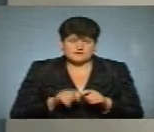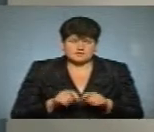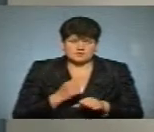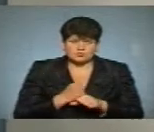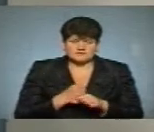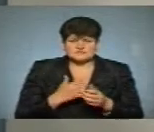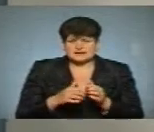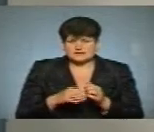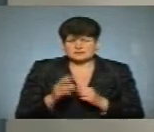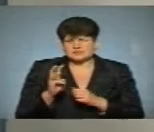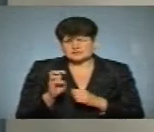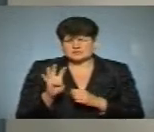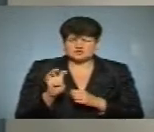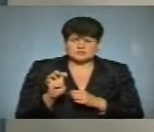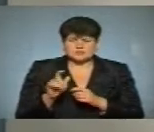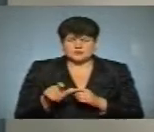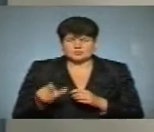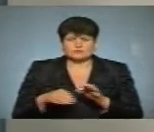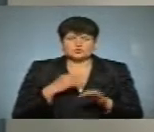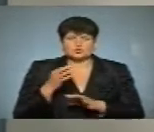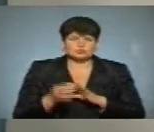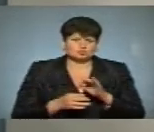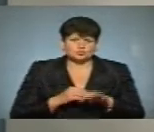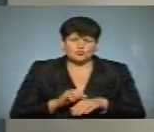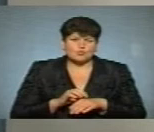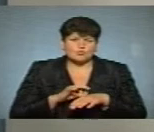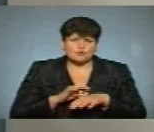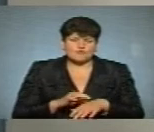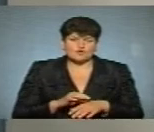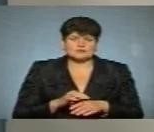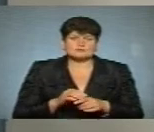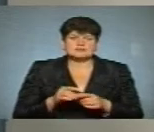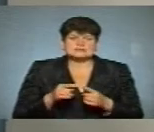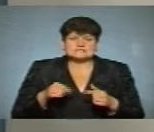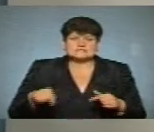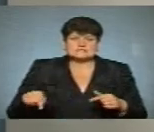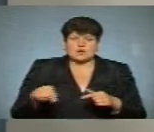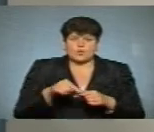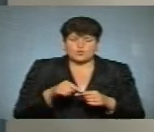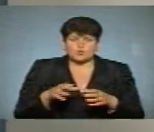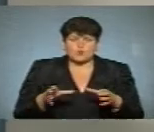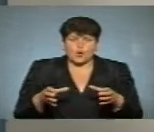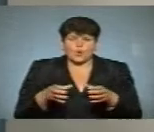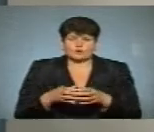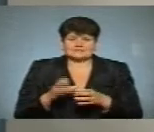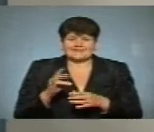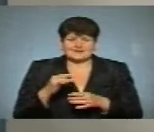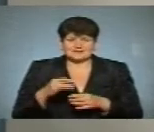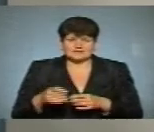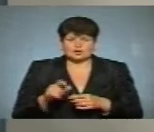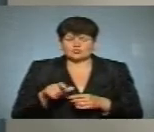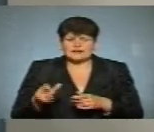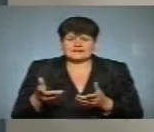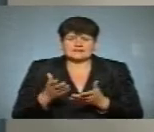середньому десь біля 300-400 чоловік в добу. Ми проводимо це коло контактних, відповідно, або людей, які десь